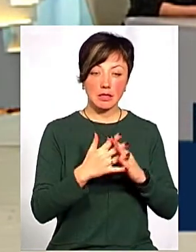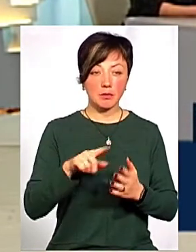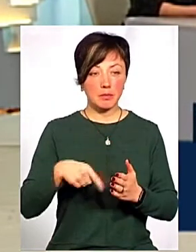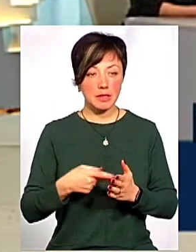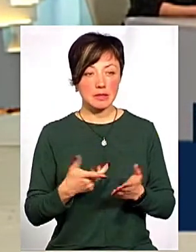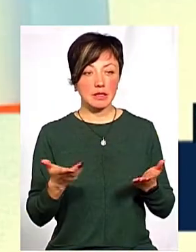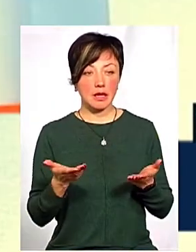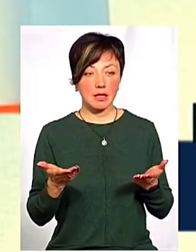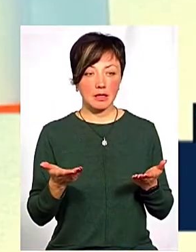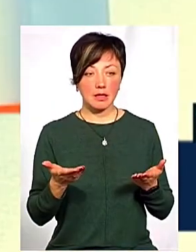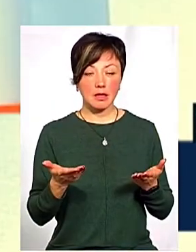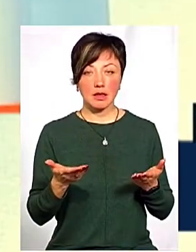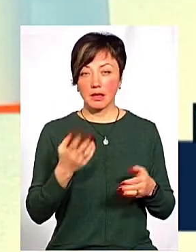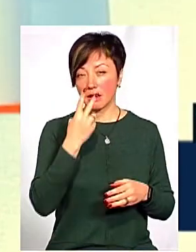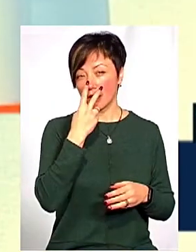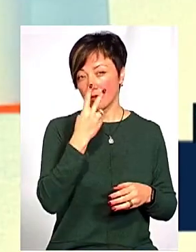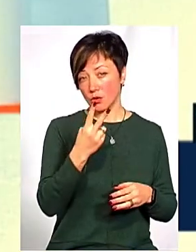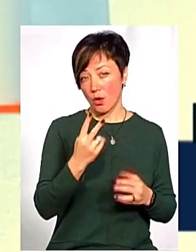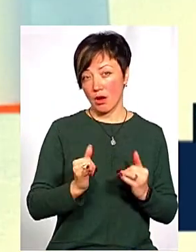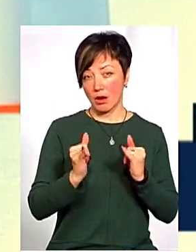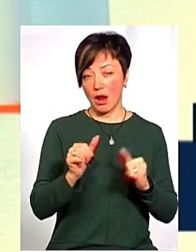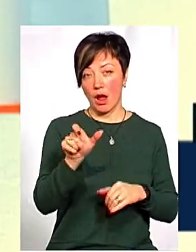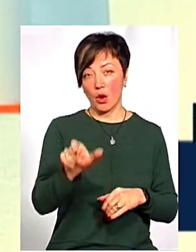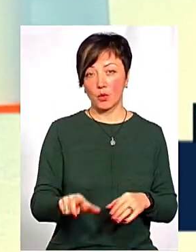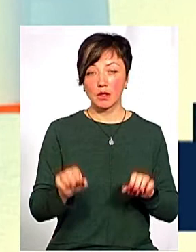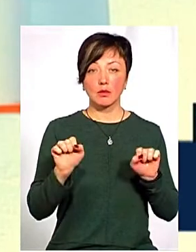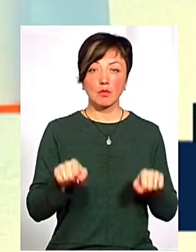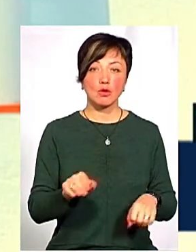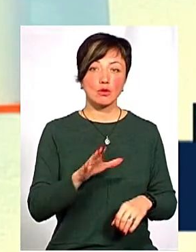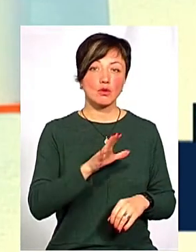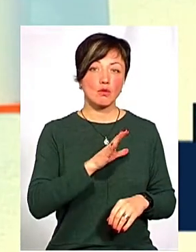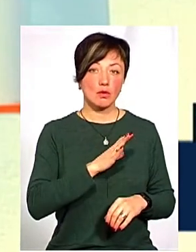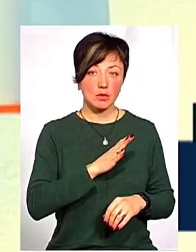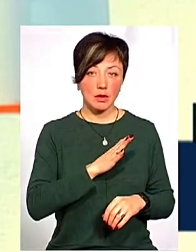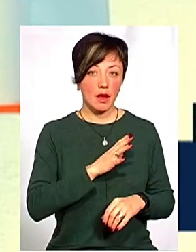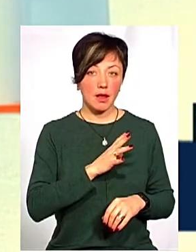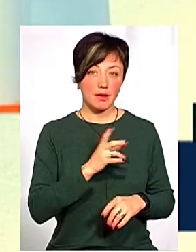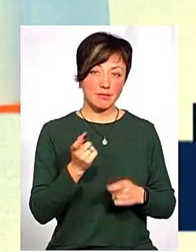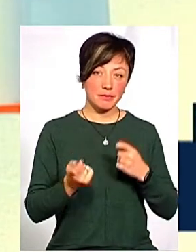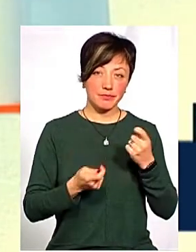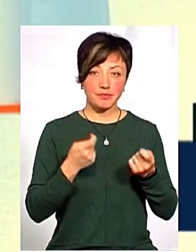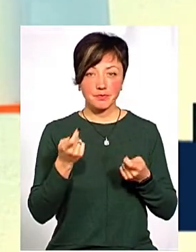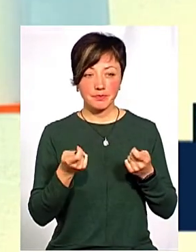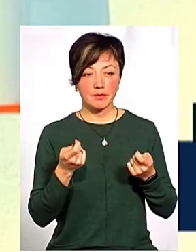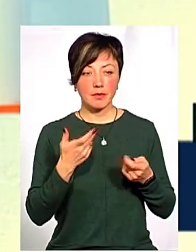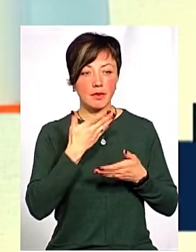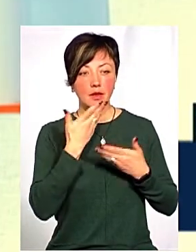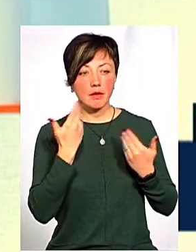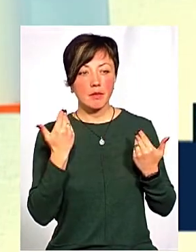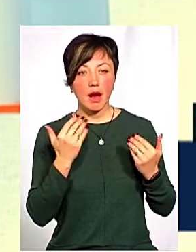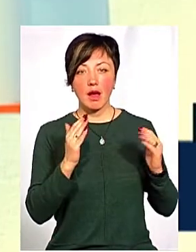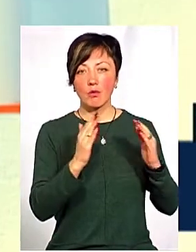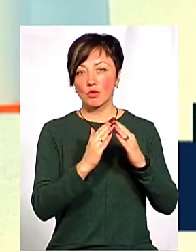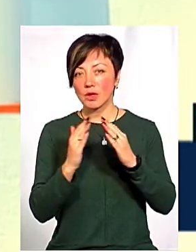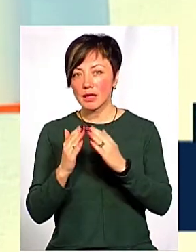пунктів, які візуально для людини можуть бути незначними, тобто там немає